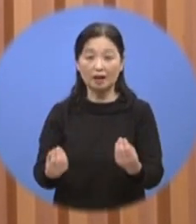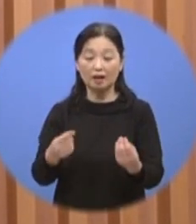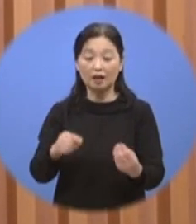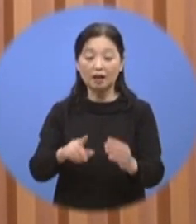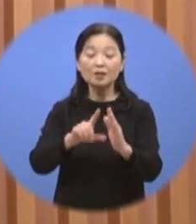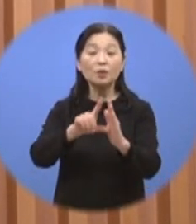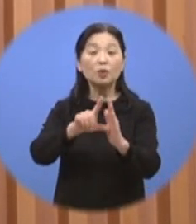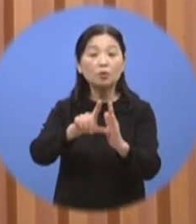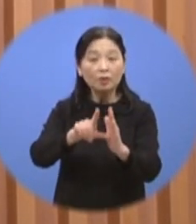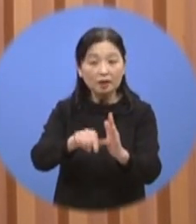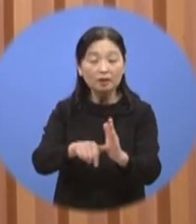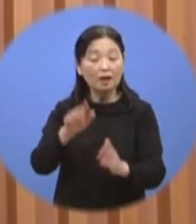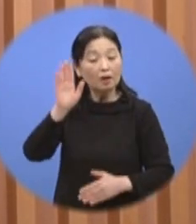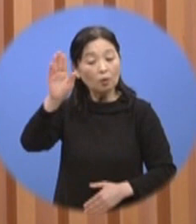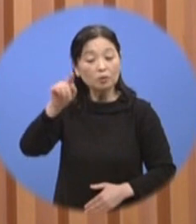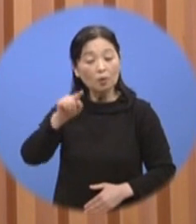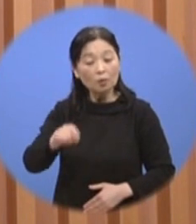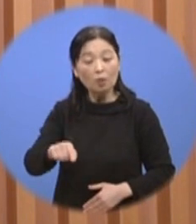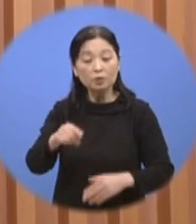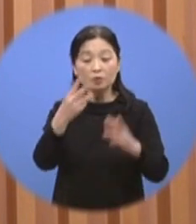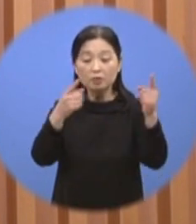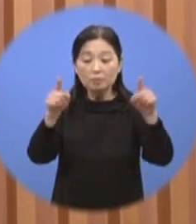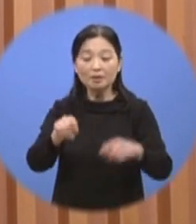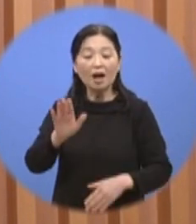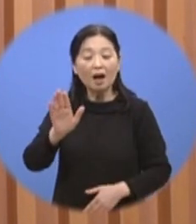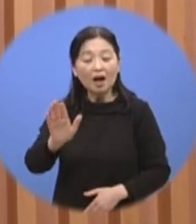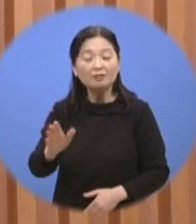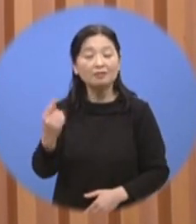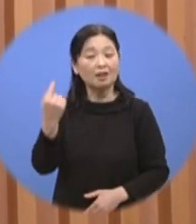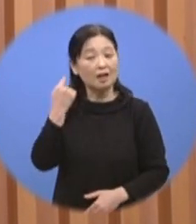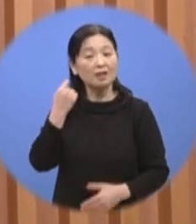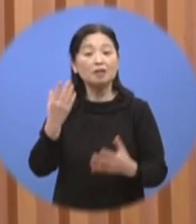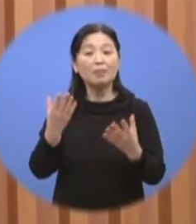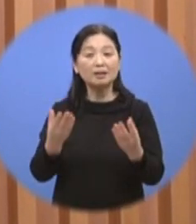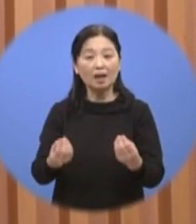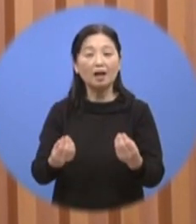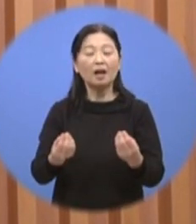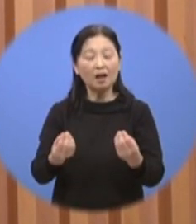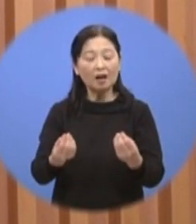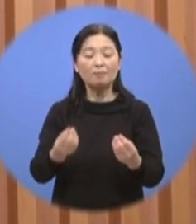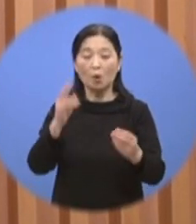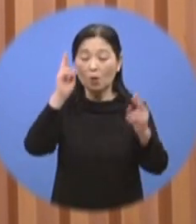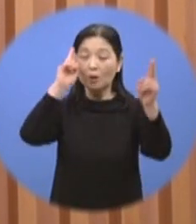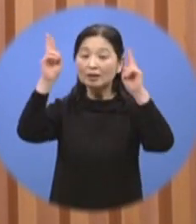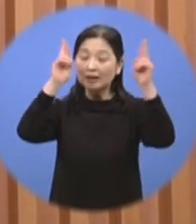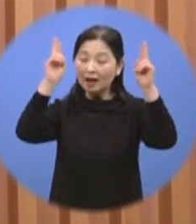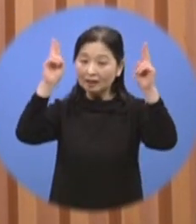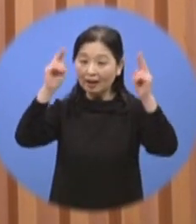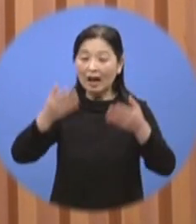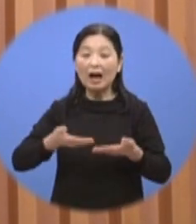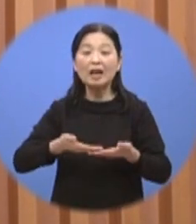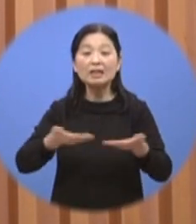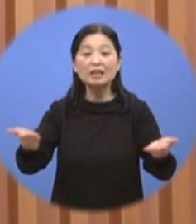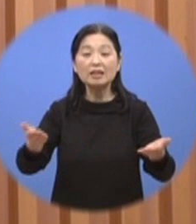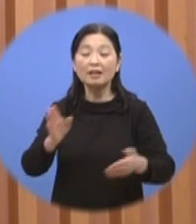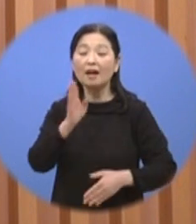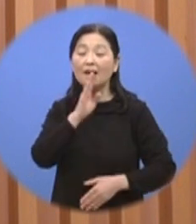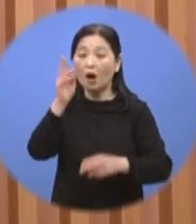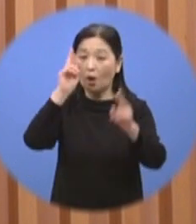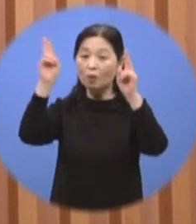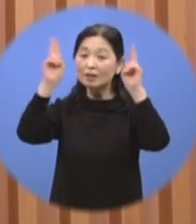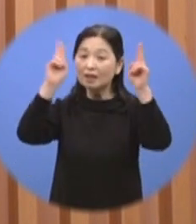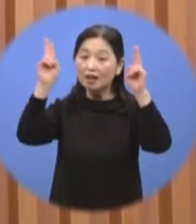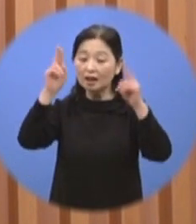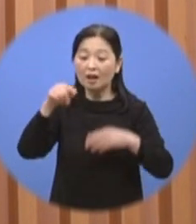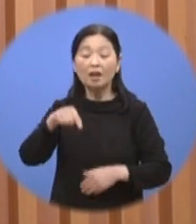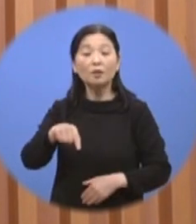どこういうイベントがあるっていうのを聞いて、これを社内のコミュニティで発信して、皆さんにその本社からここ